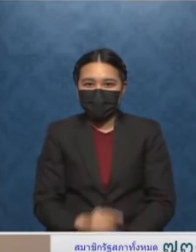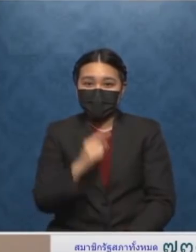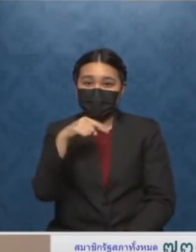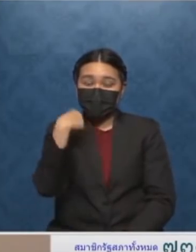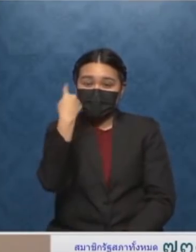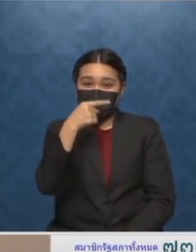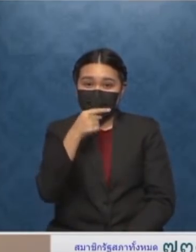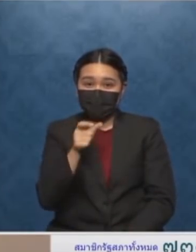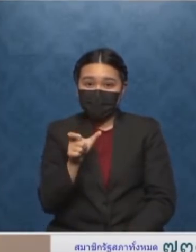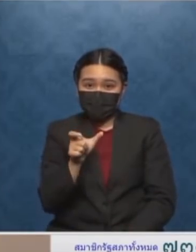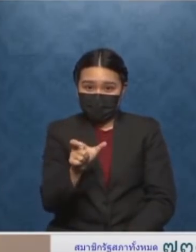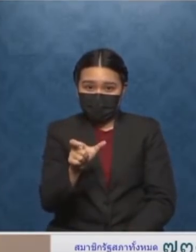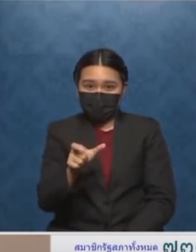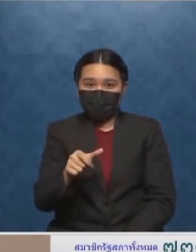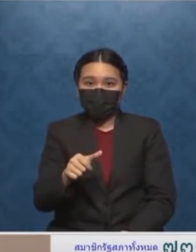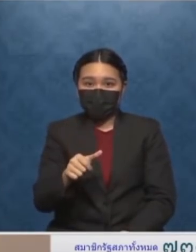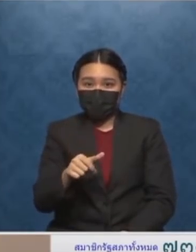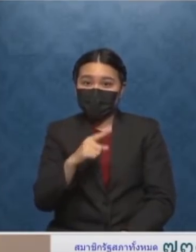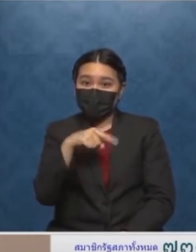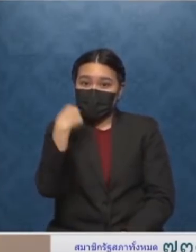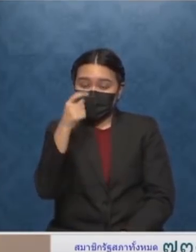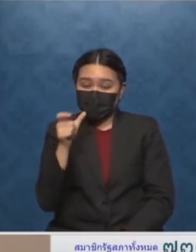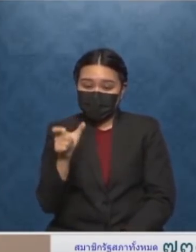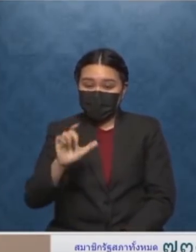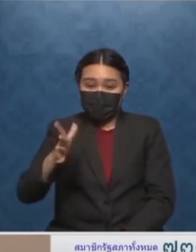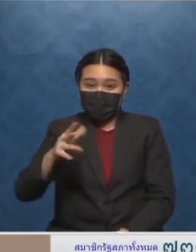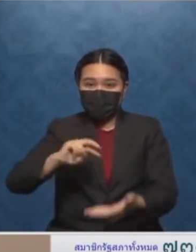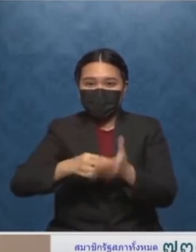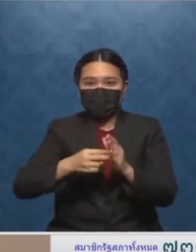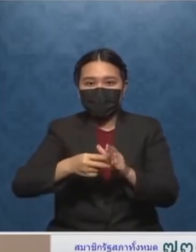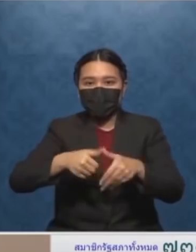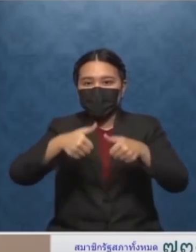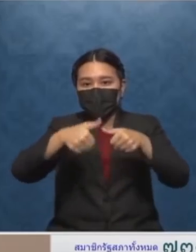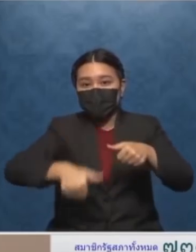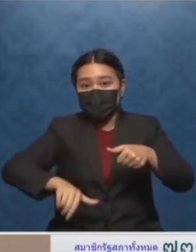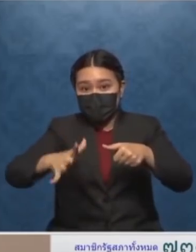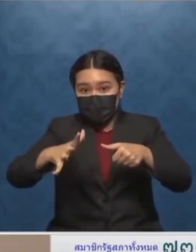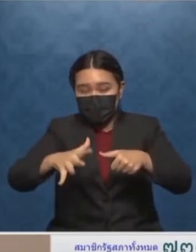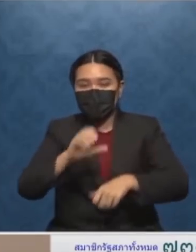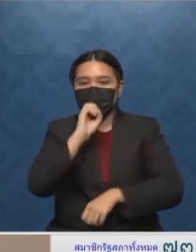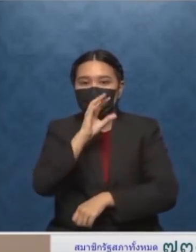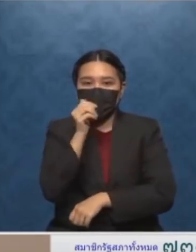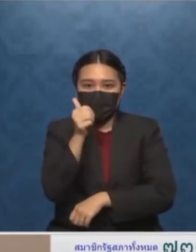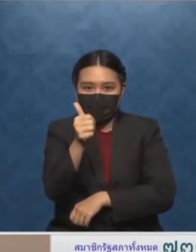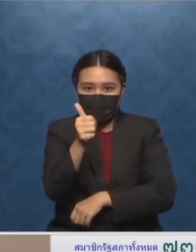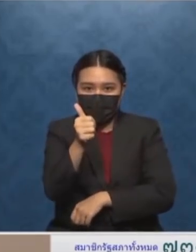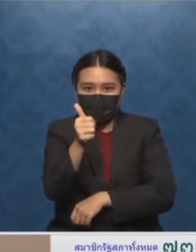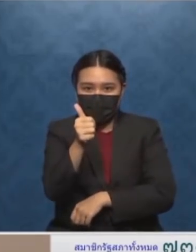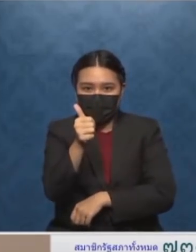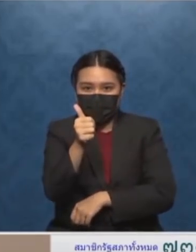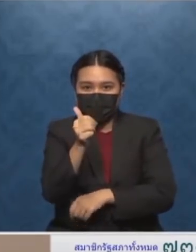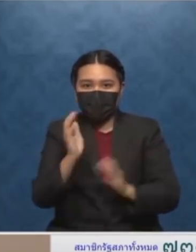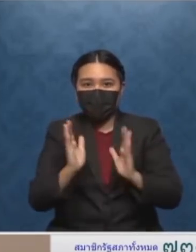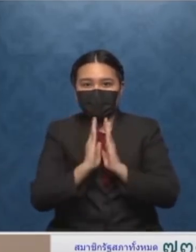วันนี้ใครที่ไม่แสดงตนคนนั้นก็ไม่อยู่อันนี้ก็ประกาศได้เลยครับก็ขอขอบพระคุ